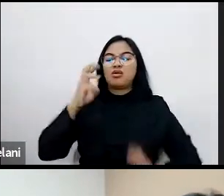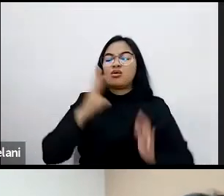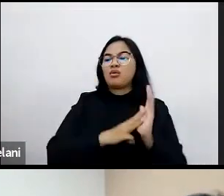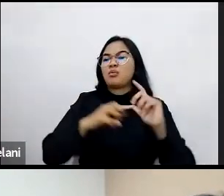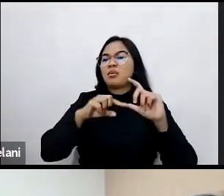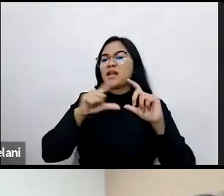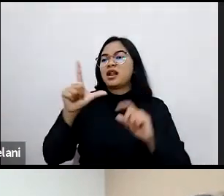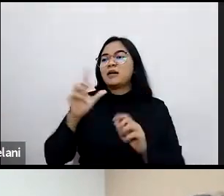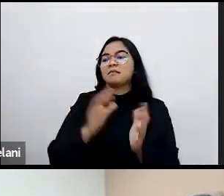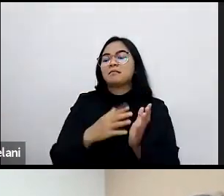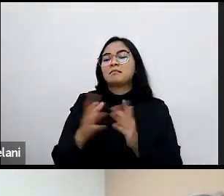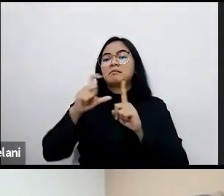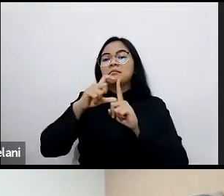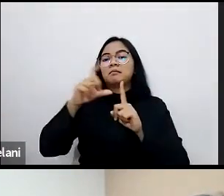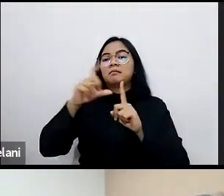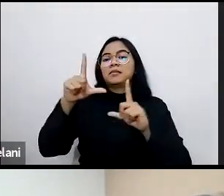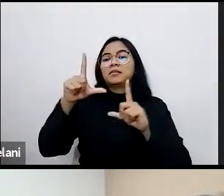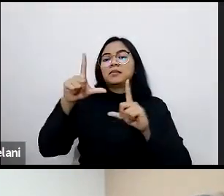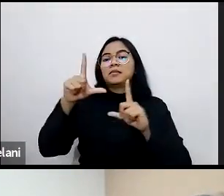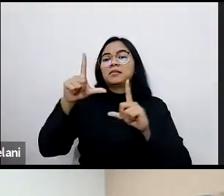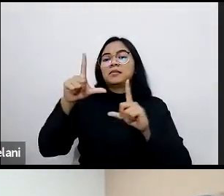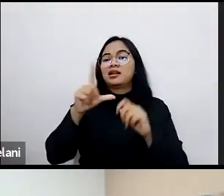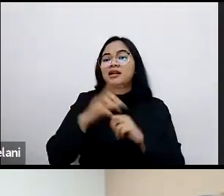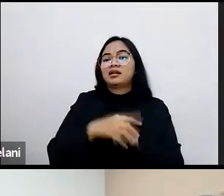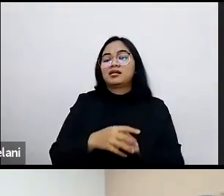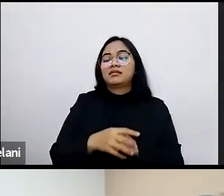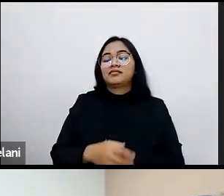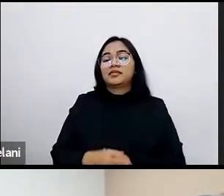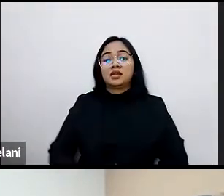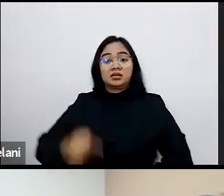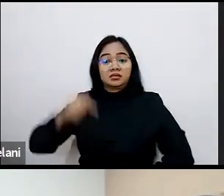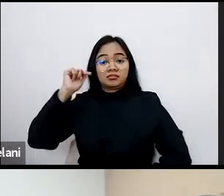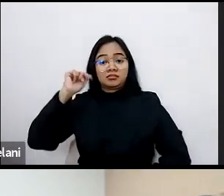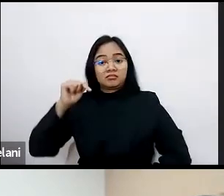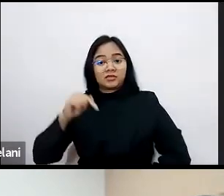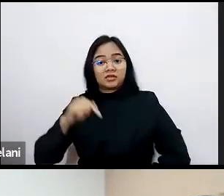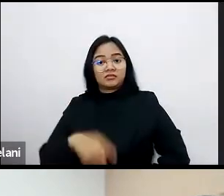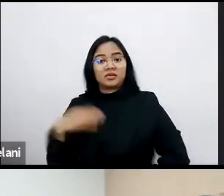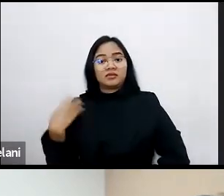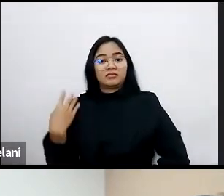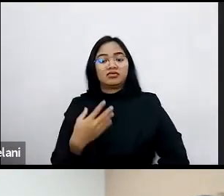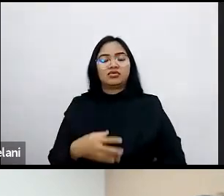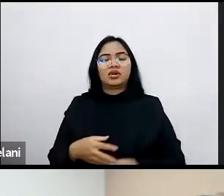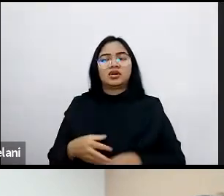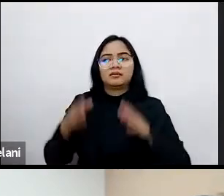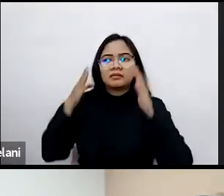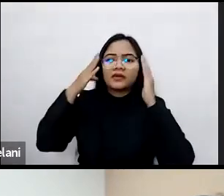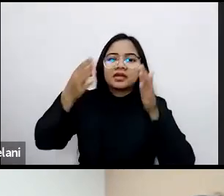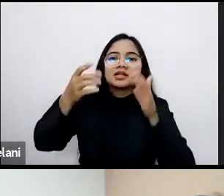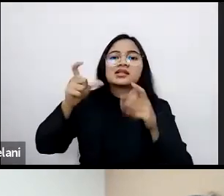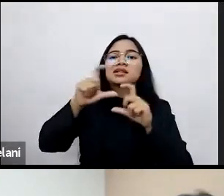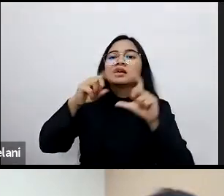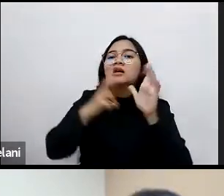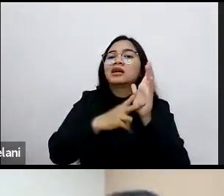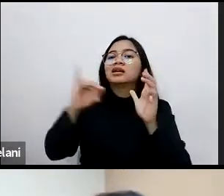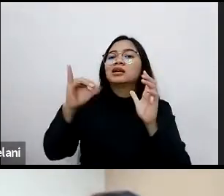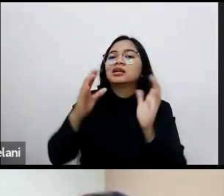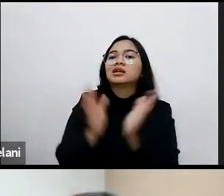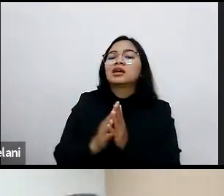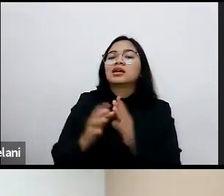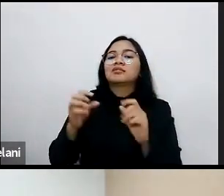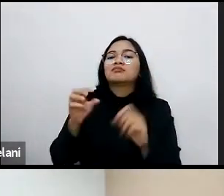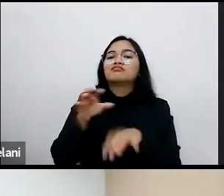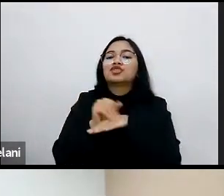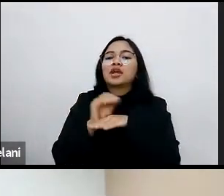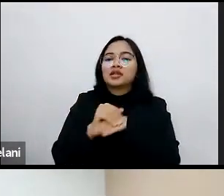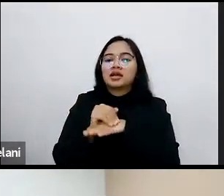forum-forum kami itu memang dari perspektifnya dari seni dan budaya tapi juga sangat interdisipliner. Jadi para ahli,